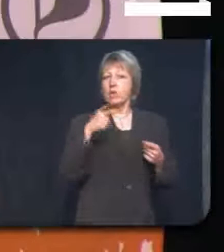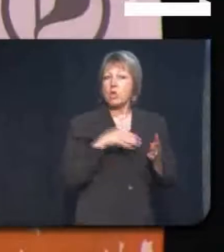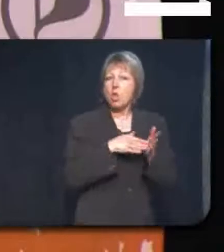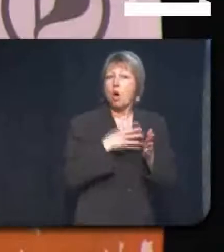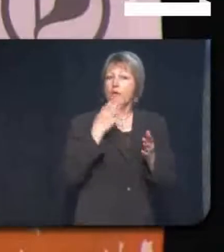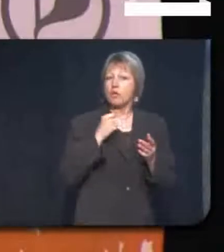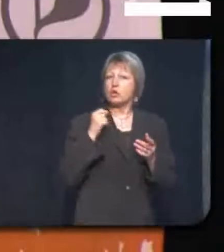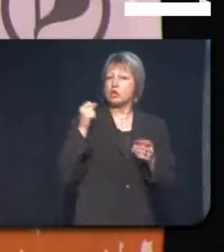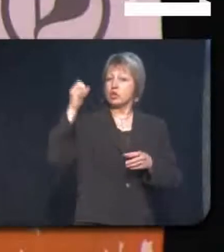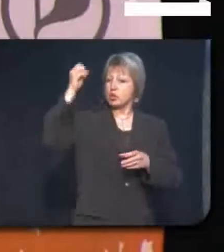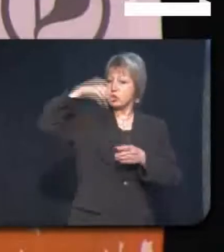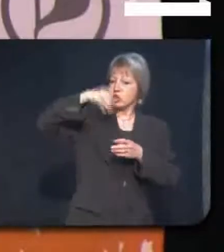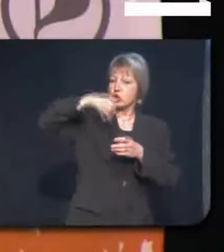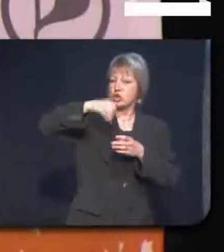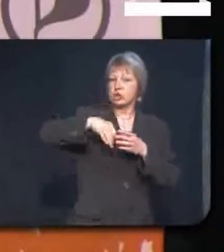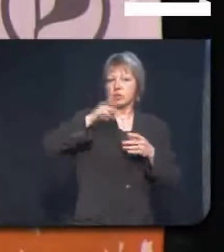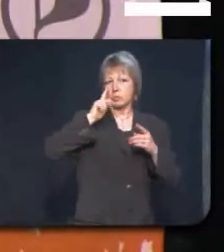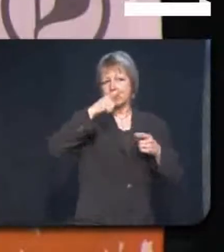laut